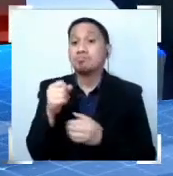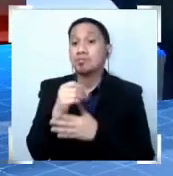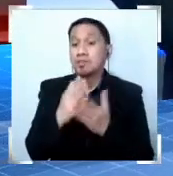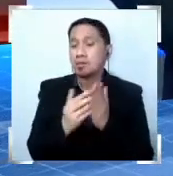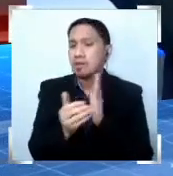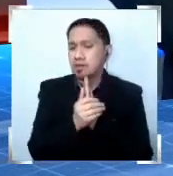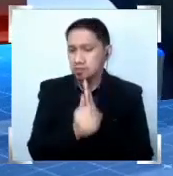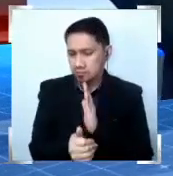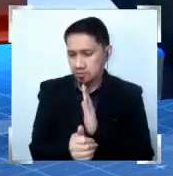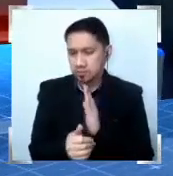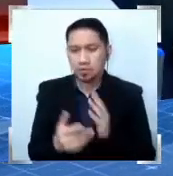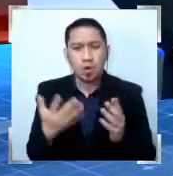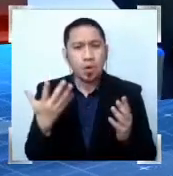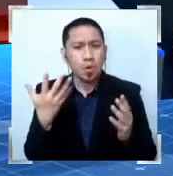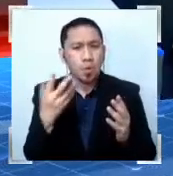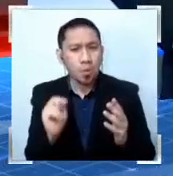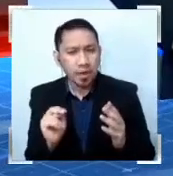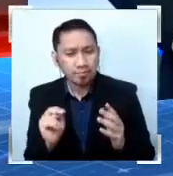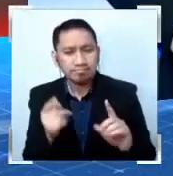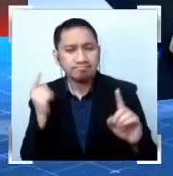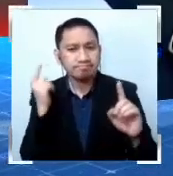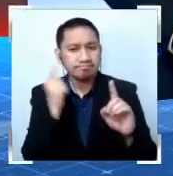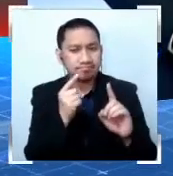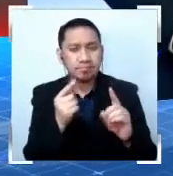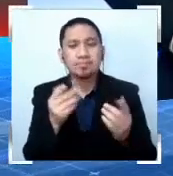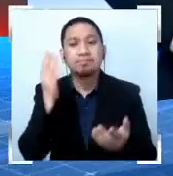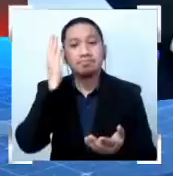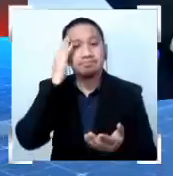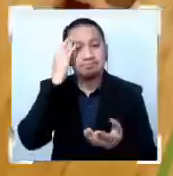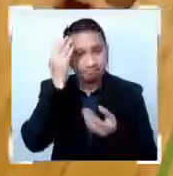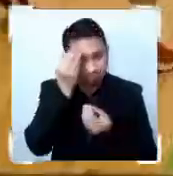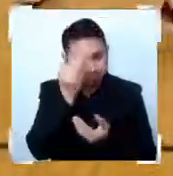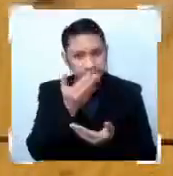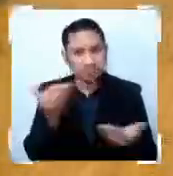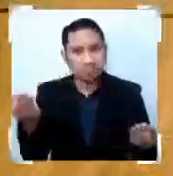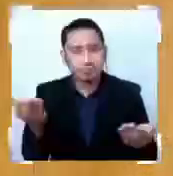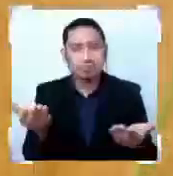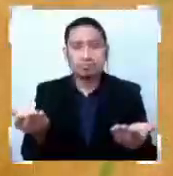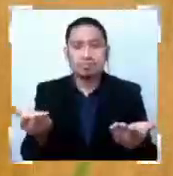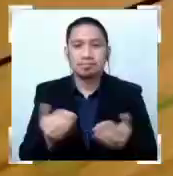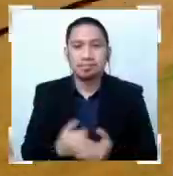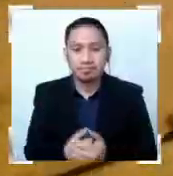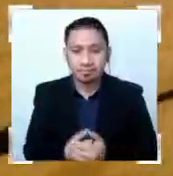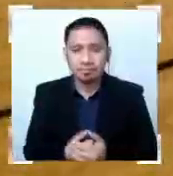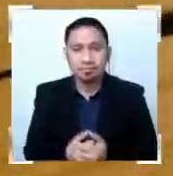yung target simula, alamin sa pagsaksi ni Lea Alves.